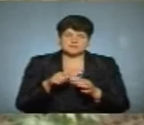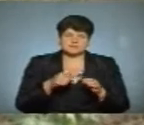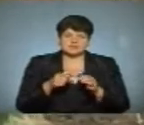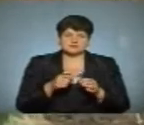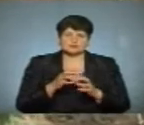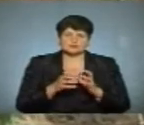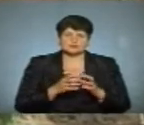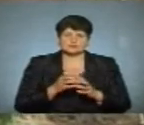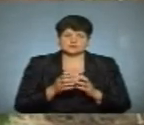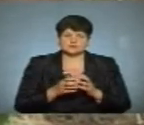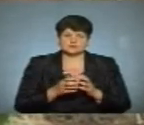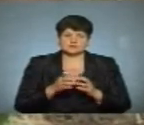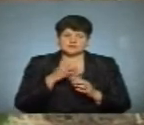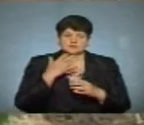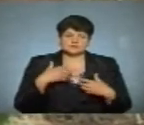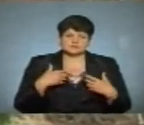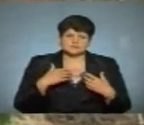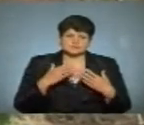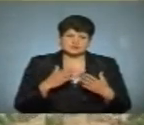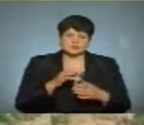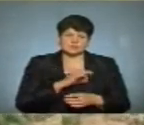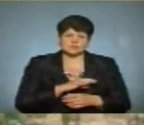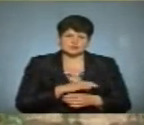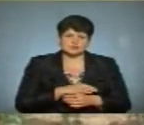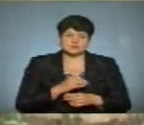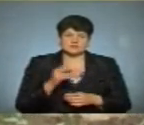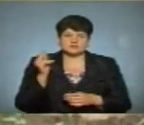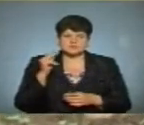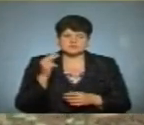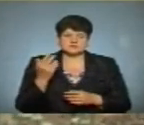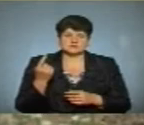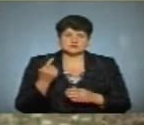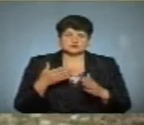помідори. Та вітамінів є багато і користі. Я перше навчався в корпусі